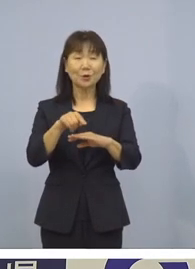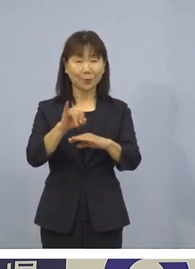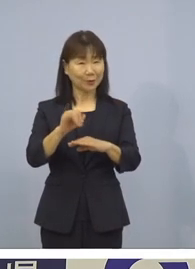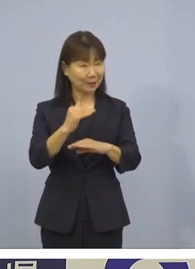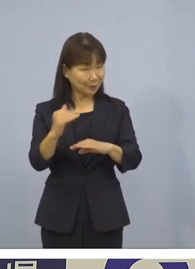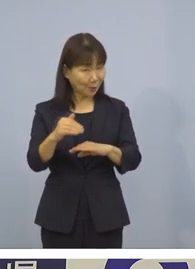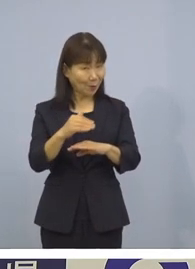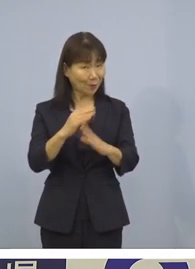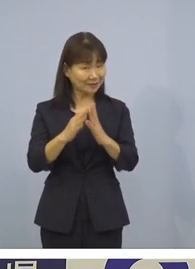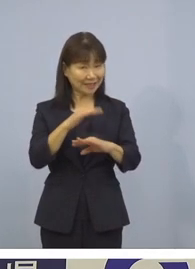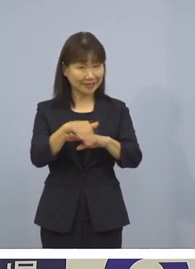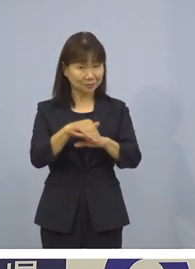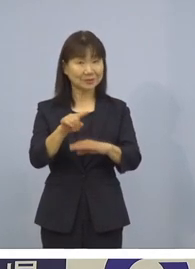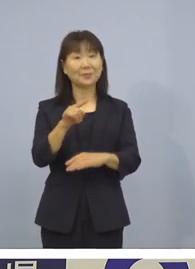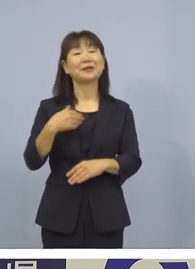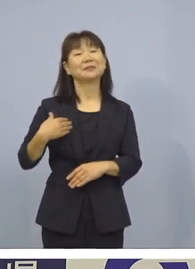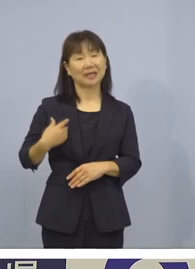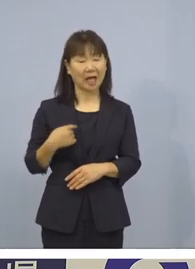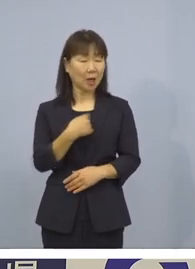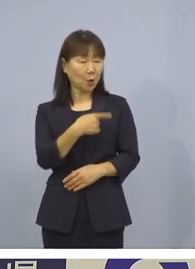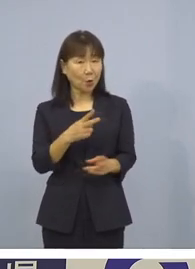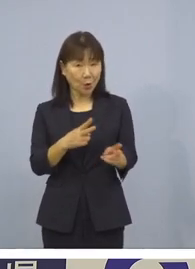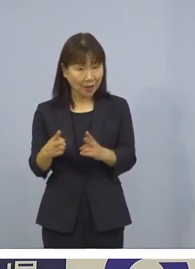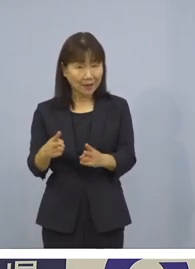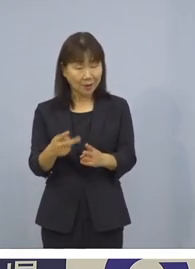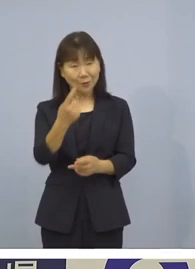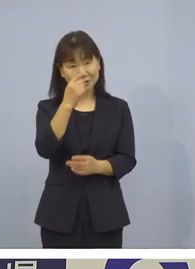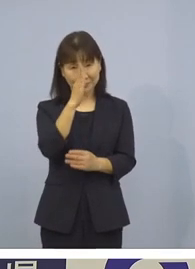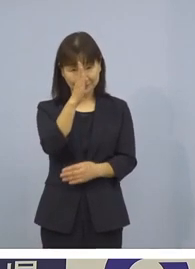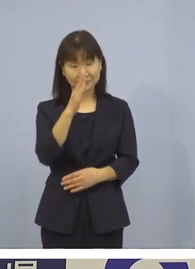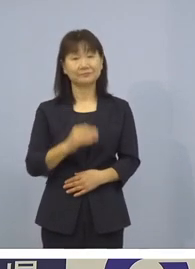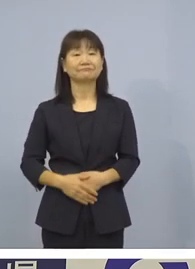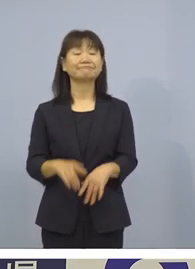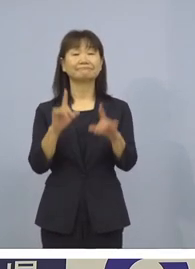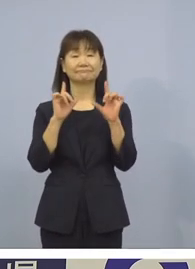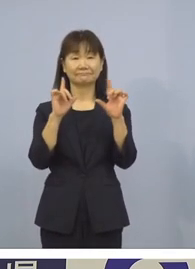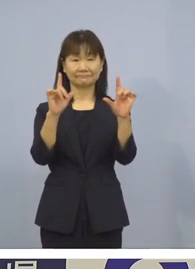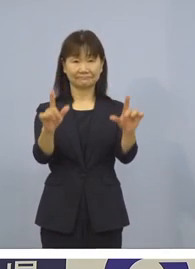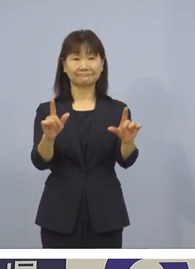けど、ちょっと心構えというか、あれを教えていただけると。 そうですね、まあ